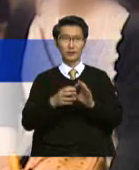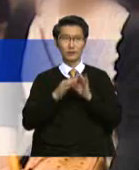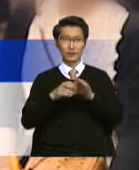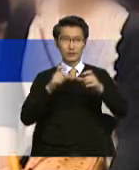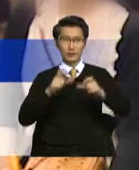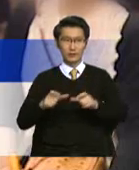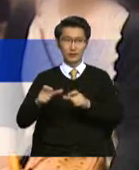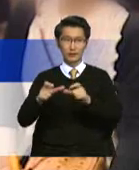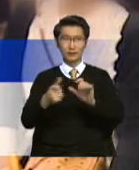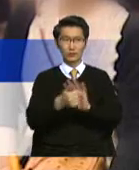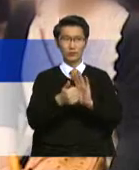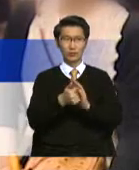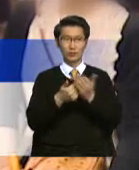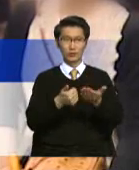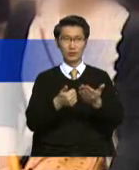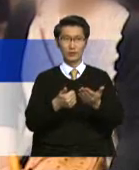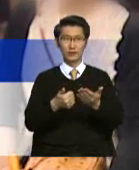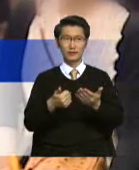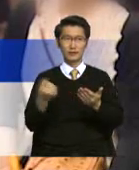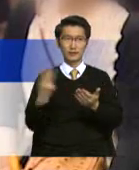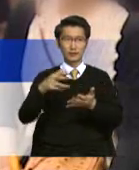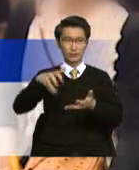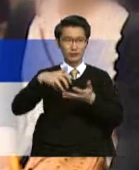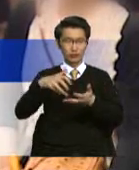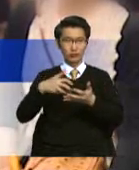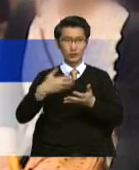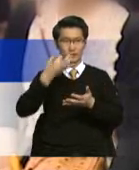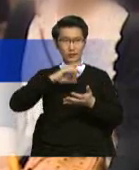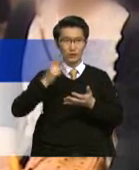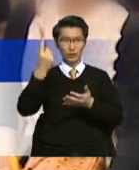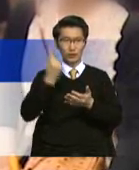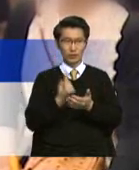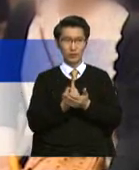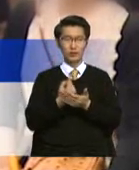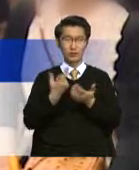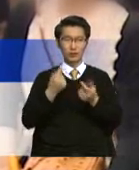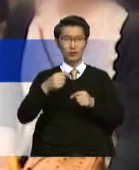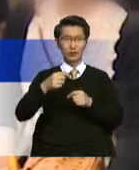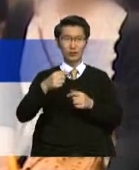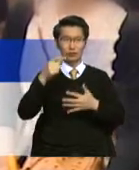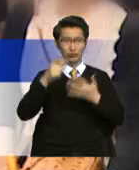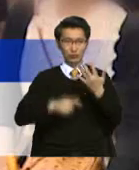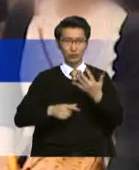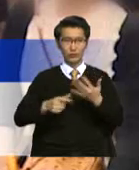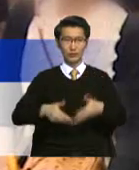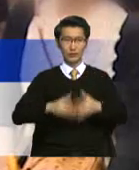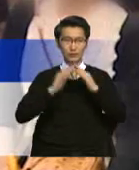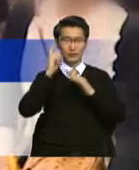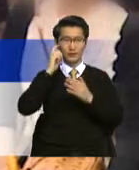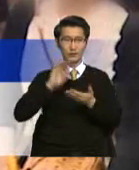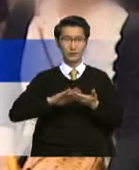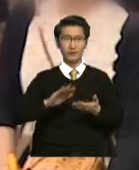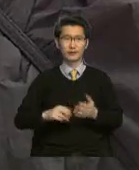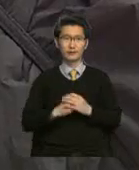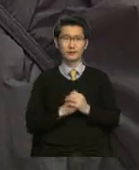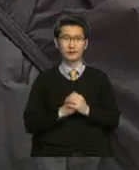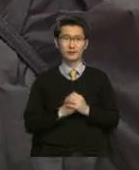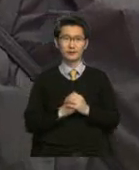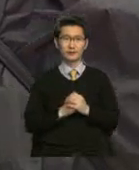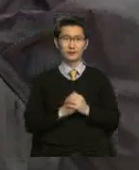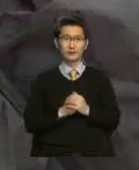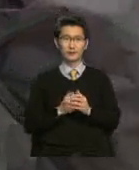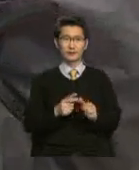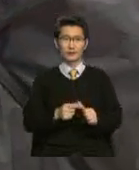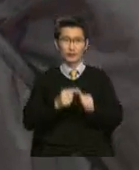지역의 또 기여를 하고 그 해서 또 저희가 또 다시 매 추가 2기 돌아오고 이런 좋은 선순환 구조가 형성됐다 고 생각을 하고 있습니다